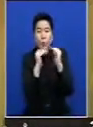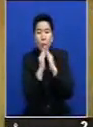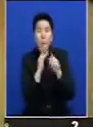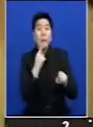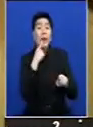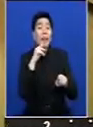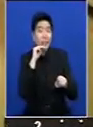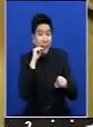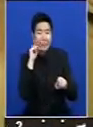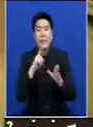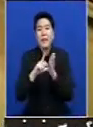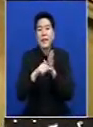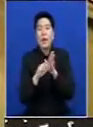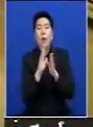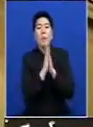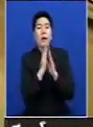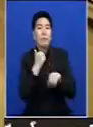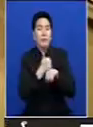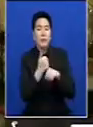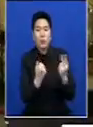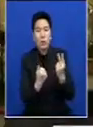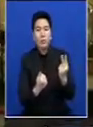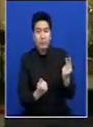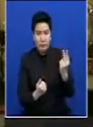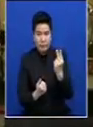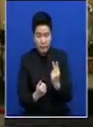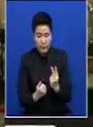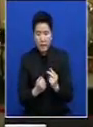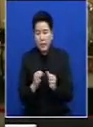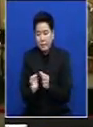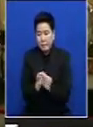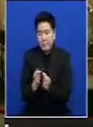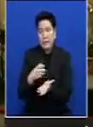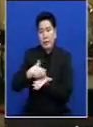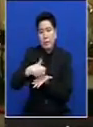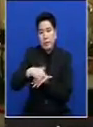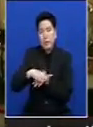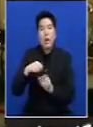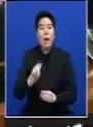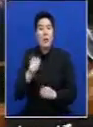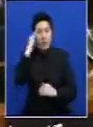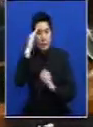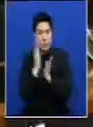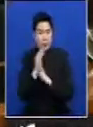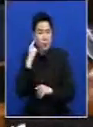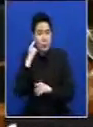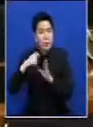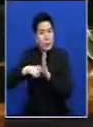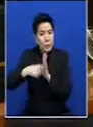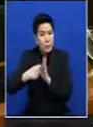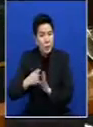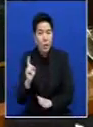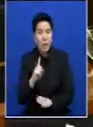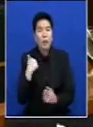น้ำและเป็นเลขานุการสมเด็จช่วงด้วย2ท่านนี้จะเข้าไปให้ปากคำกับพนักงานสอบสวนระหว่างวัน